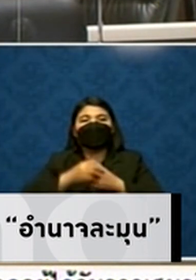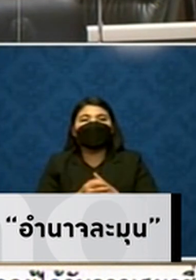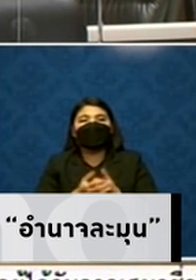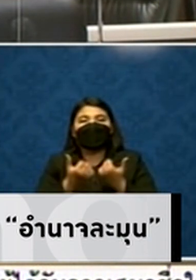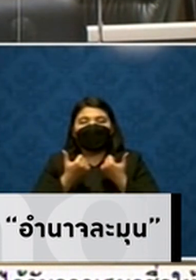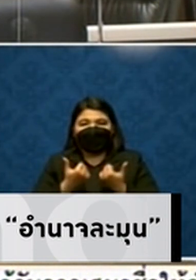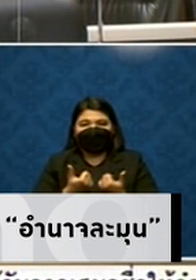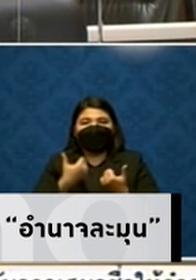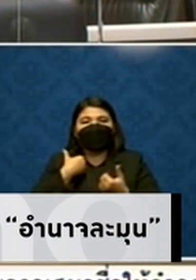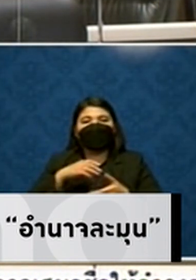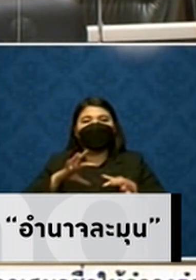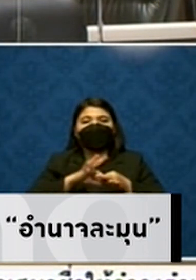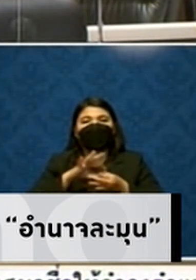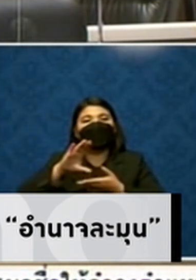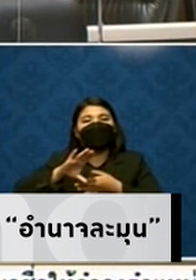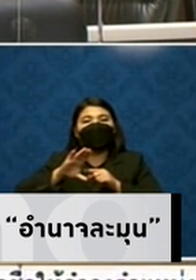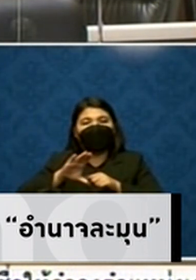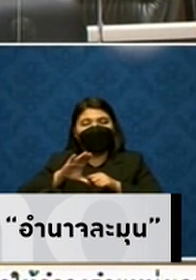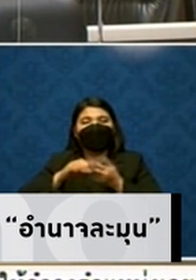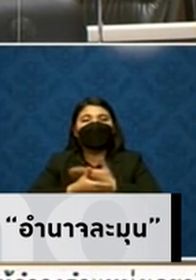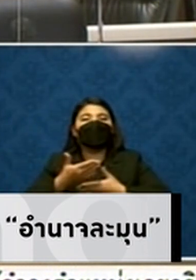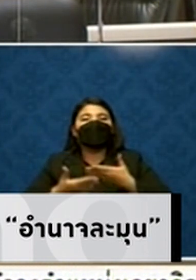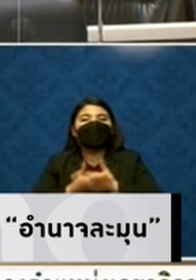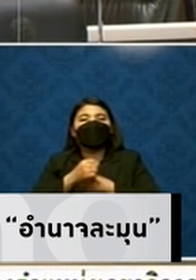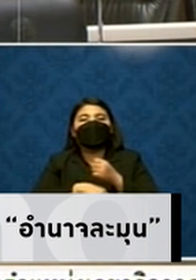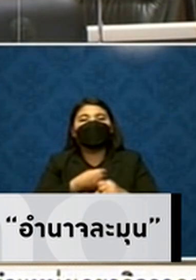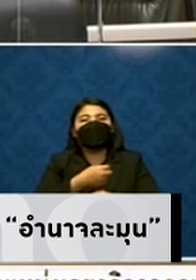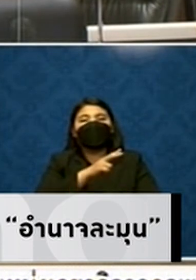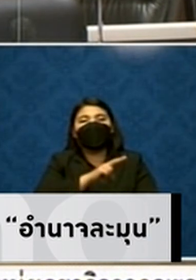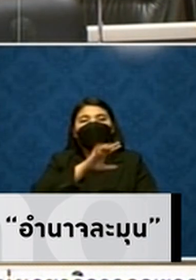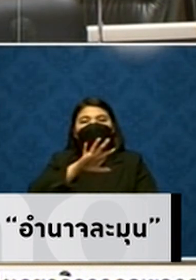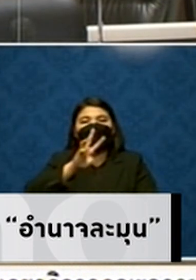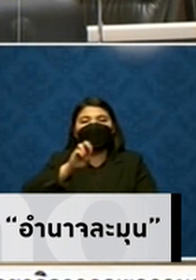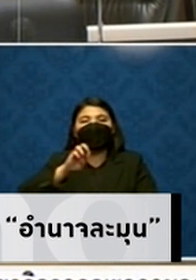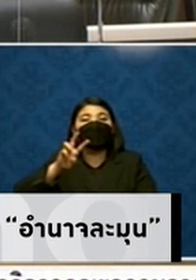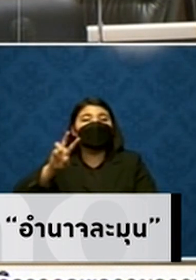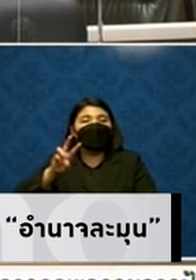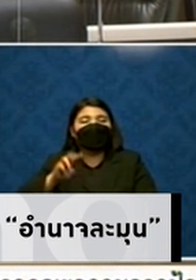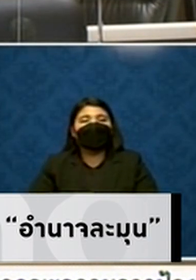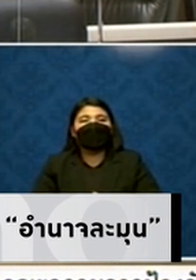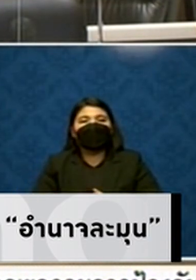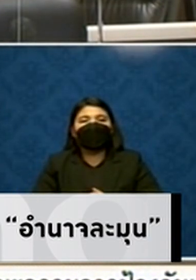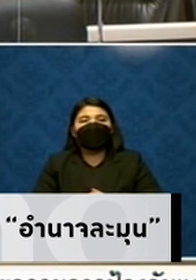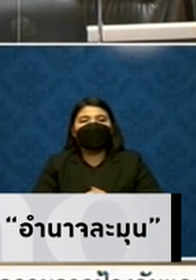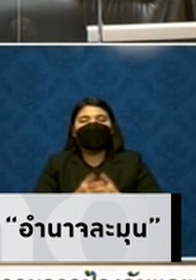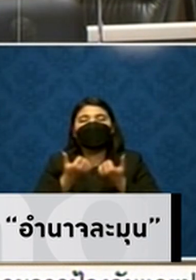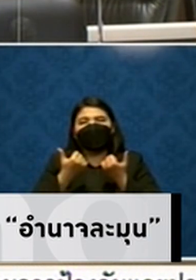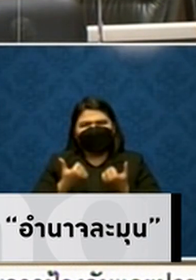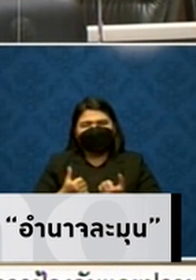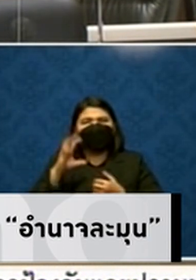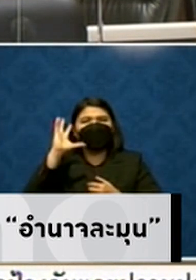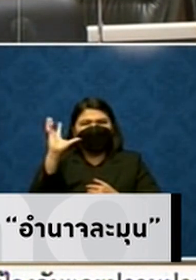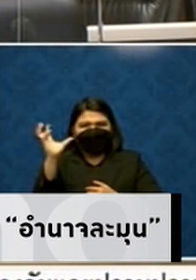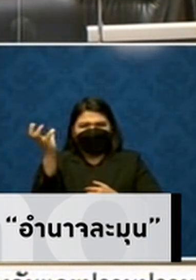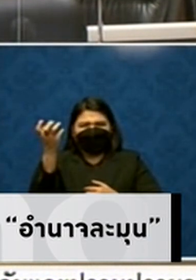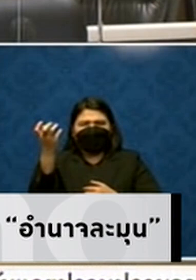กระจายไม่มีแผนการทำงานที่ชัดเจนเนี่ยว่าเรากำลังจะทำอะไรทำอย่างไรและทำไปเพื่ออะไรก็เสนอให้ภาครัฐก็พิจารณาทบทวนในส่วนนี้ด้วย นะฮะโดยบ